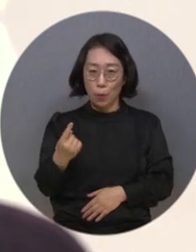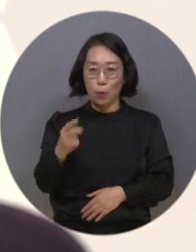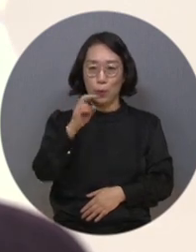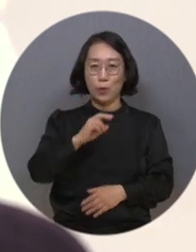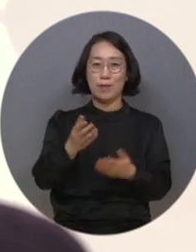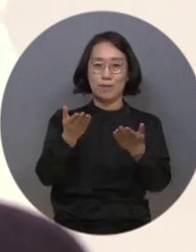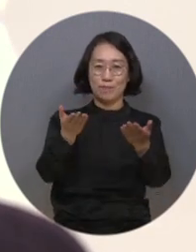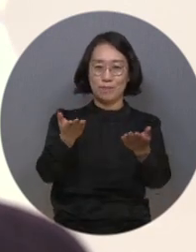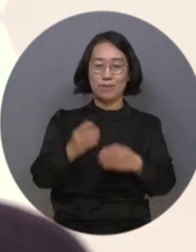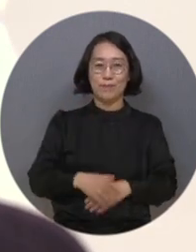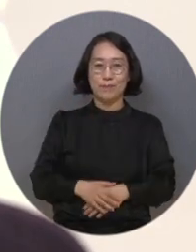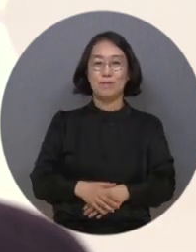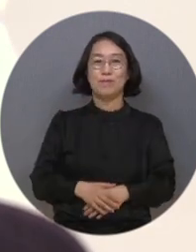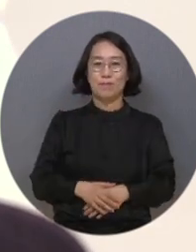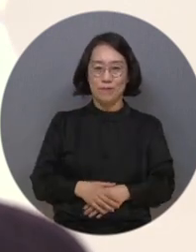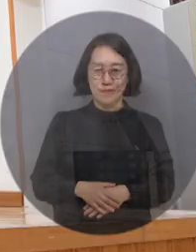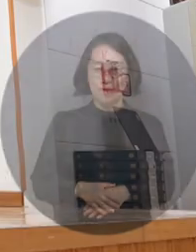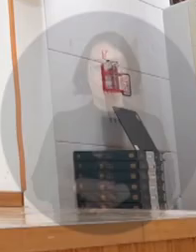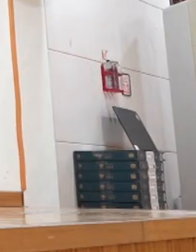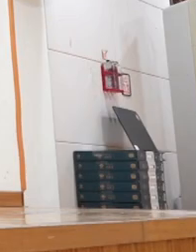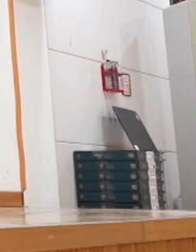네.